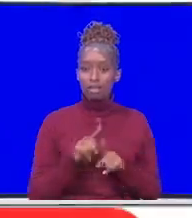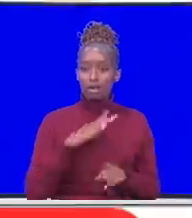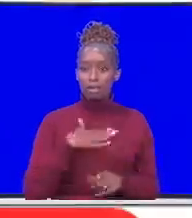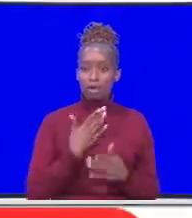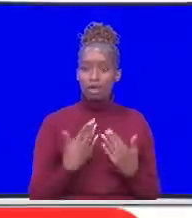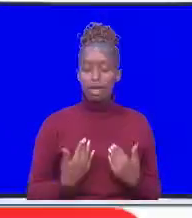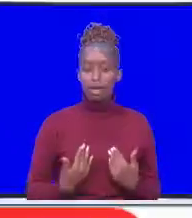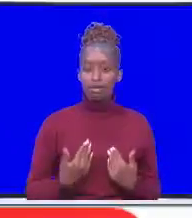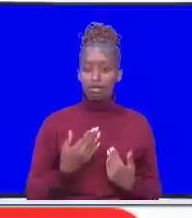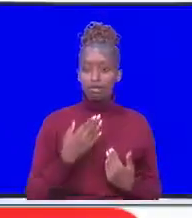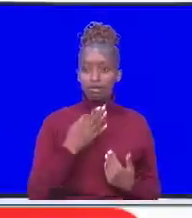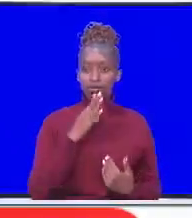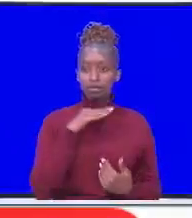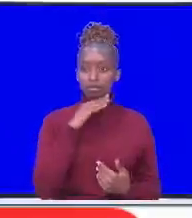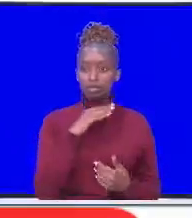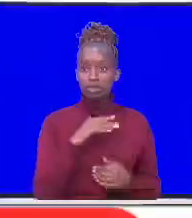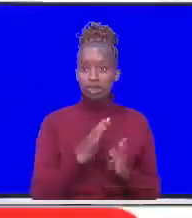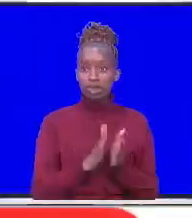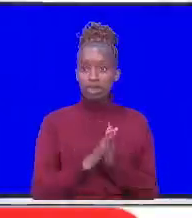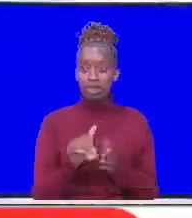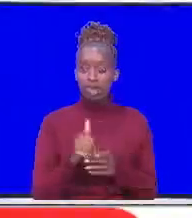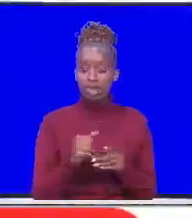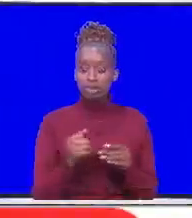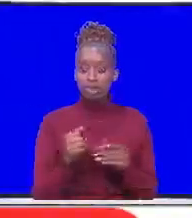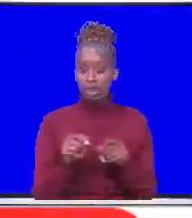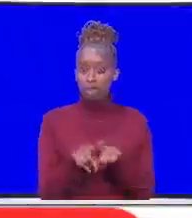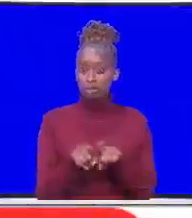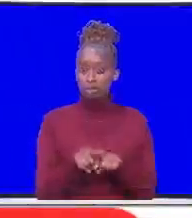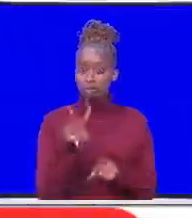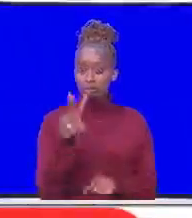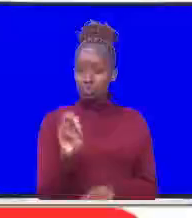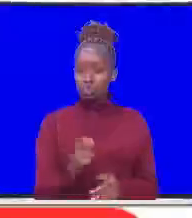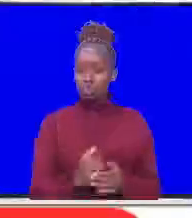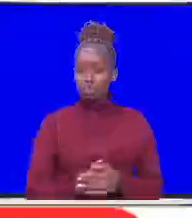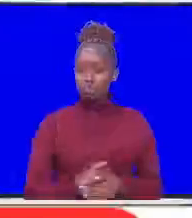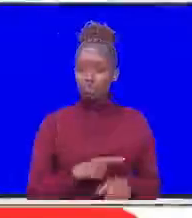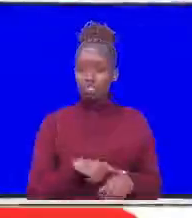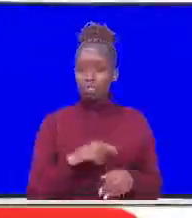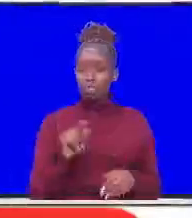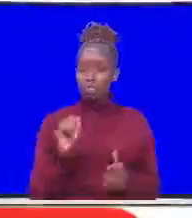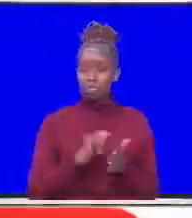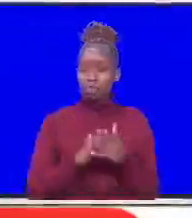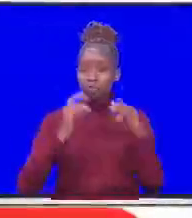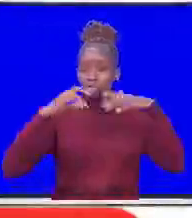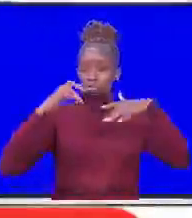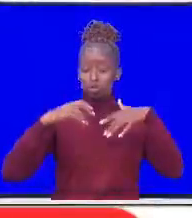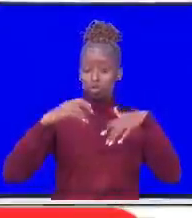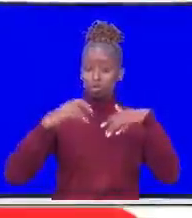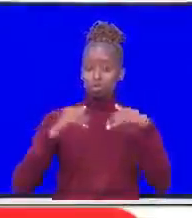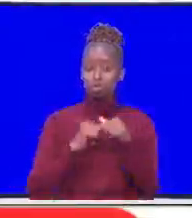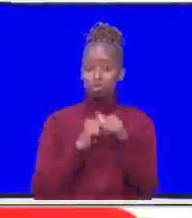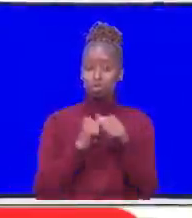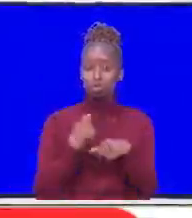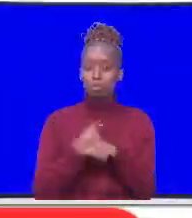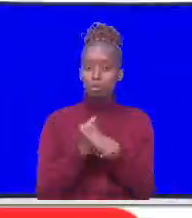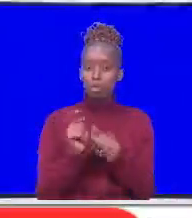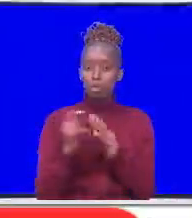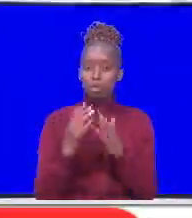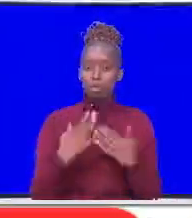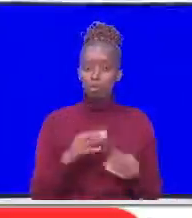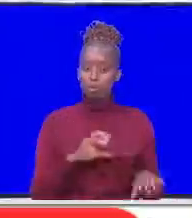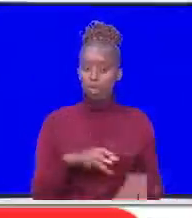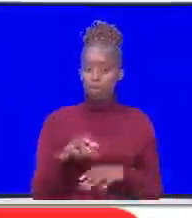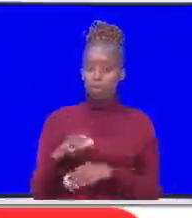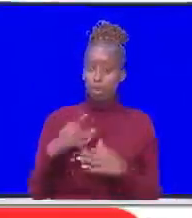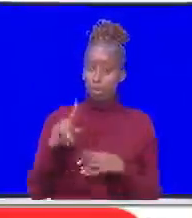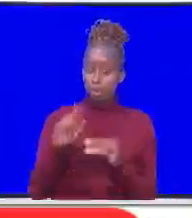20. Huku mvua ya masika ikiendelea kuwahangaisha Wakenya kote nchini, familia moja kutoka kaunti hiyo hiyo ya Makueni